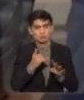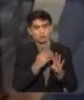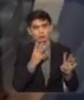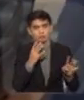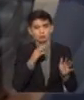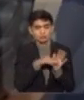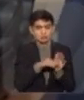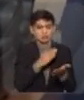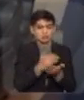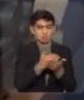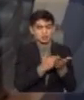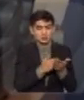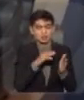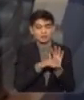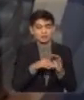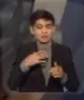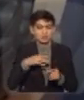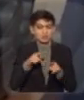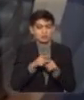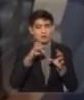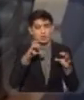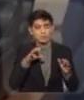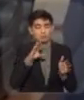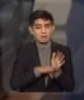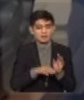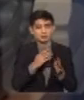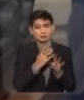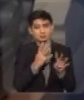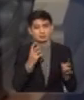тұрған. Осы тобы бар тізімде заңсыз тұратын кісілерді алып тастадық.